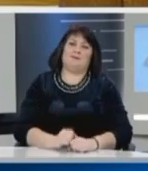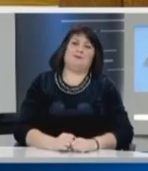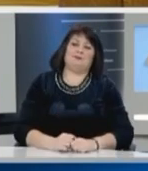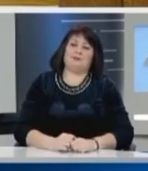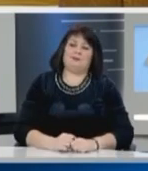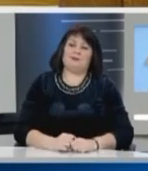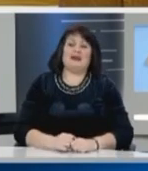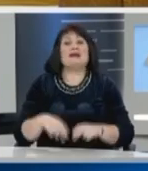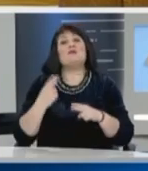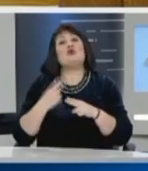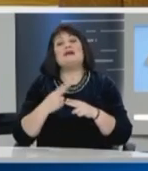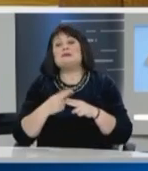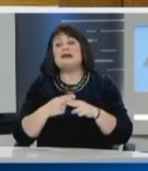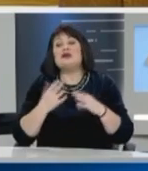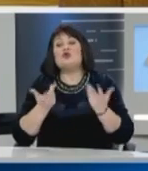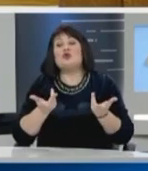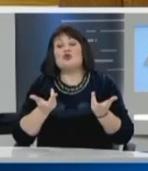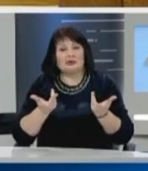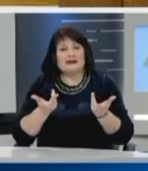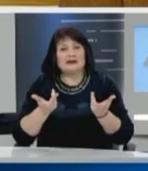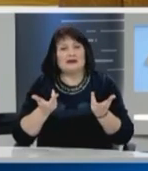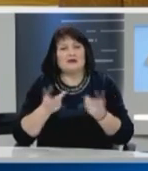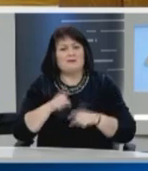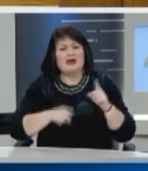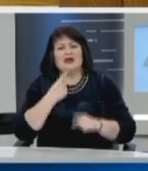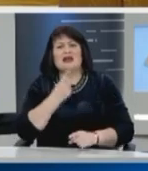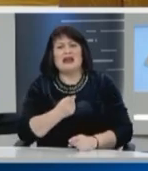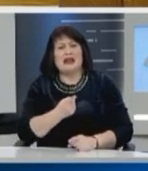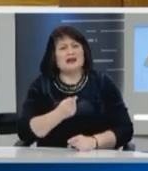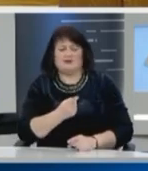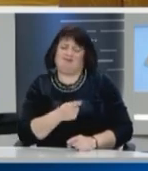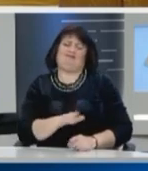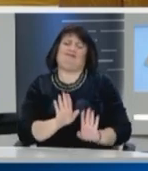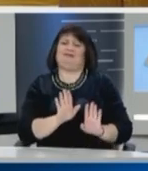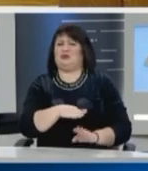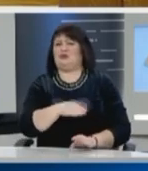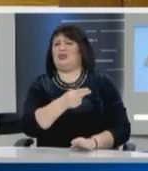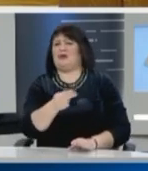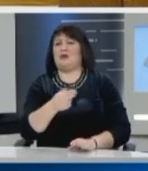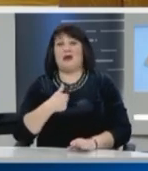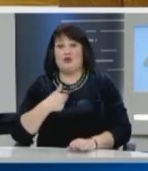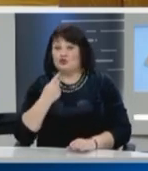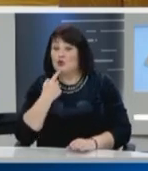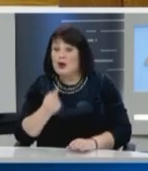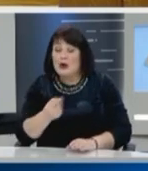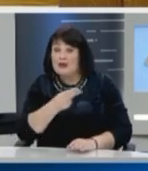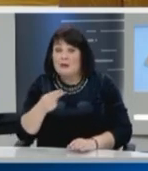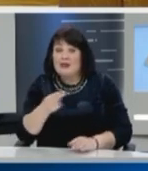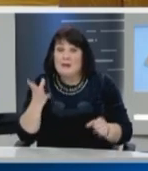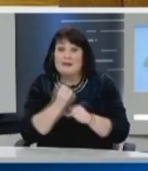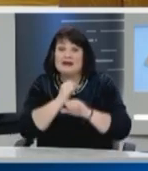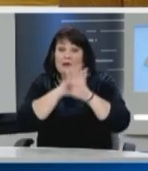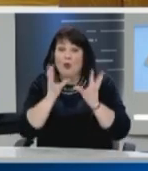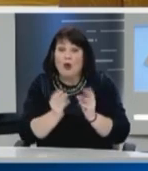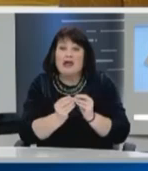Και το σημαντικότερο όμως, γιατί πολλοί δεν στέκονται σε αυτό, εγώ στέκομαι διαρκώς σε αυτό, όλα αυτά τα πετύχαμε